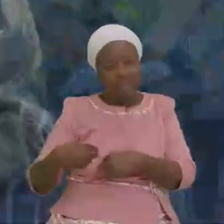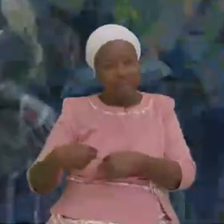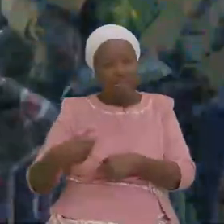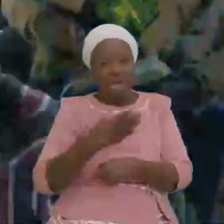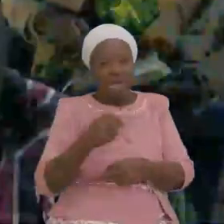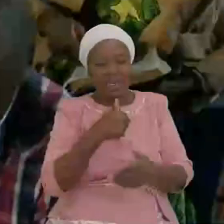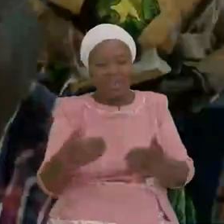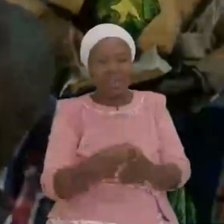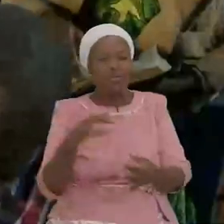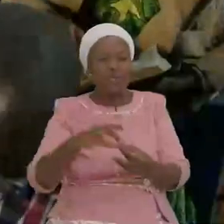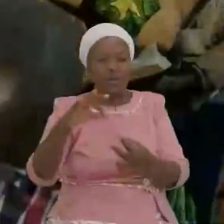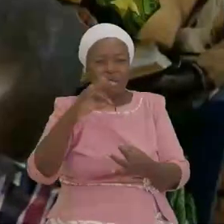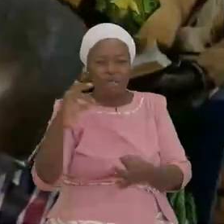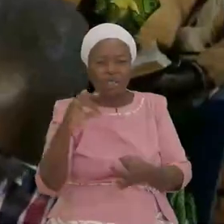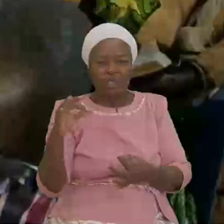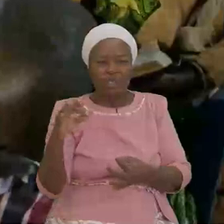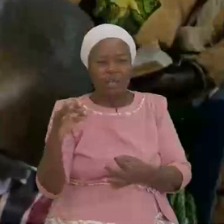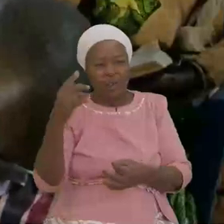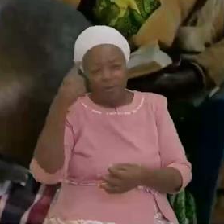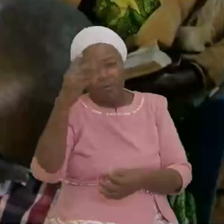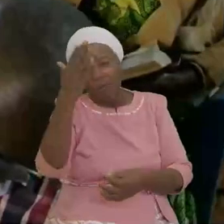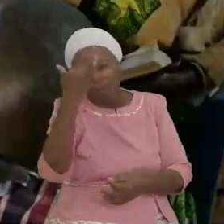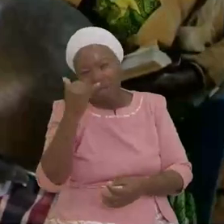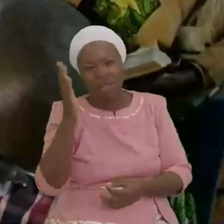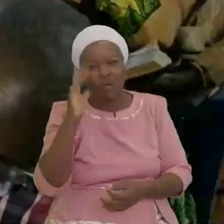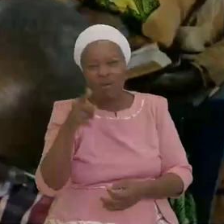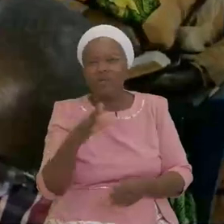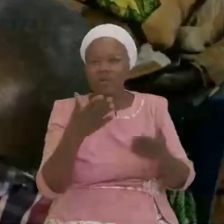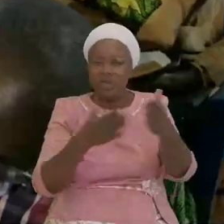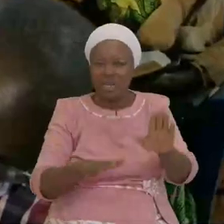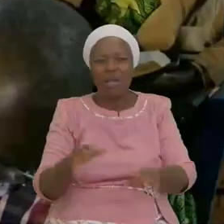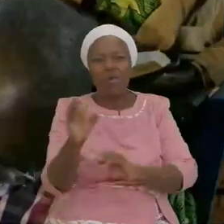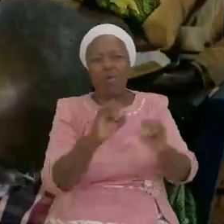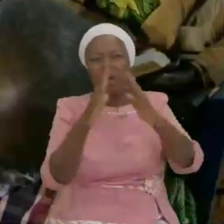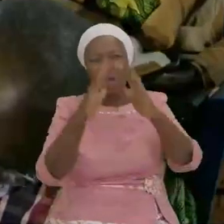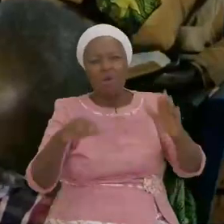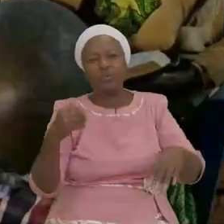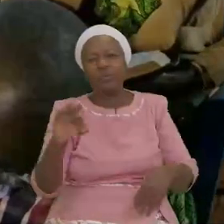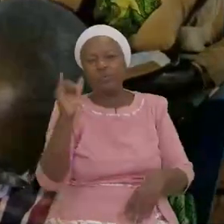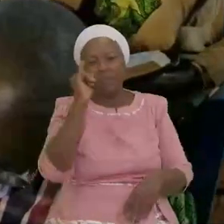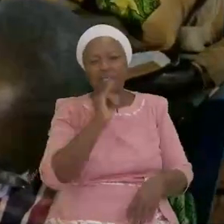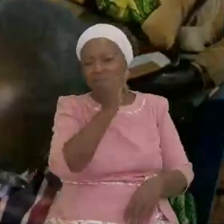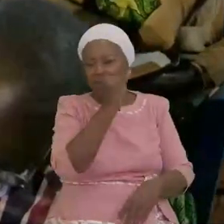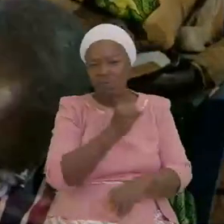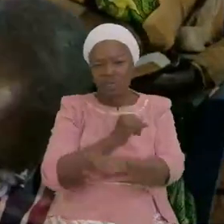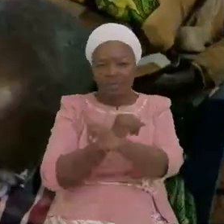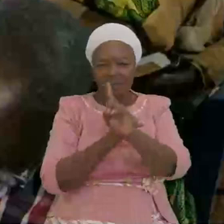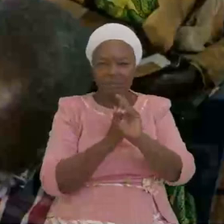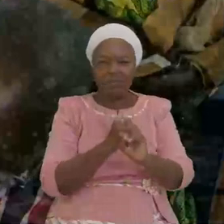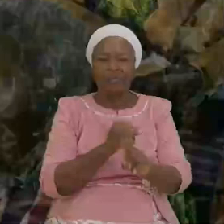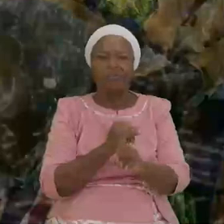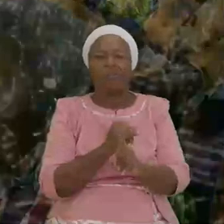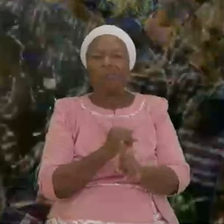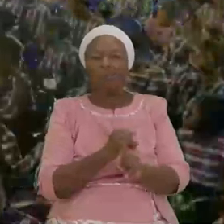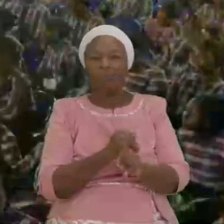péché. Faites-vous un cœur nouveau et un esprit nouveau. Pourquoi